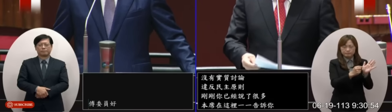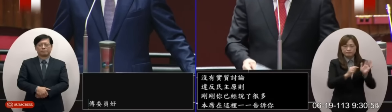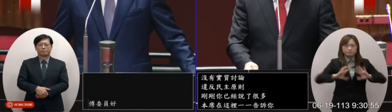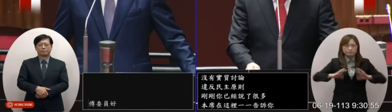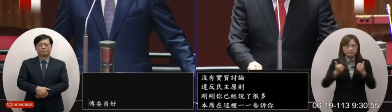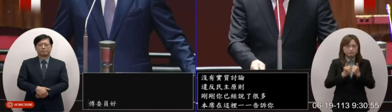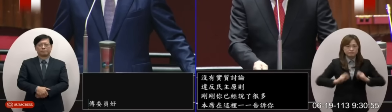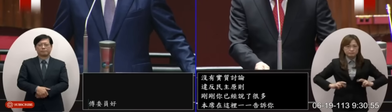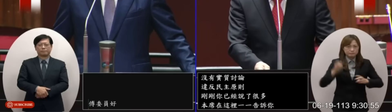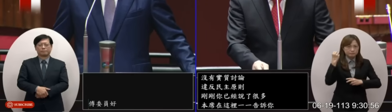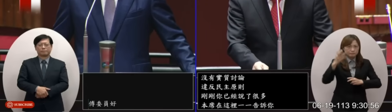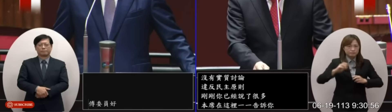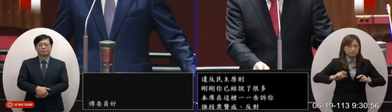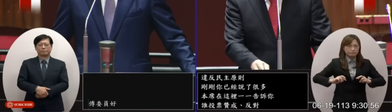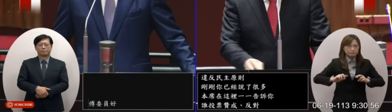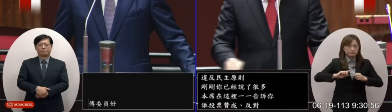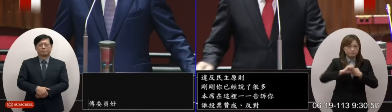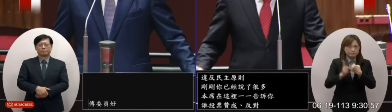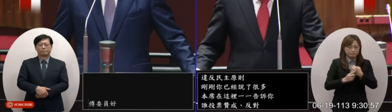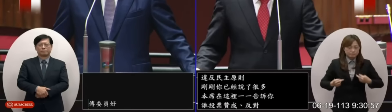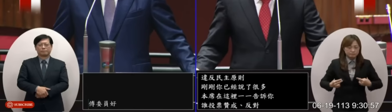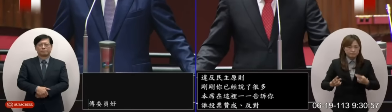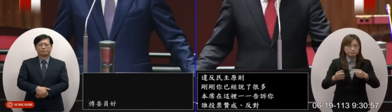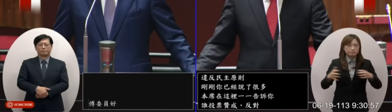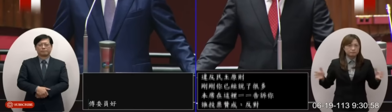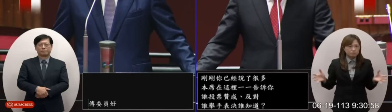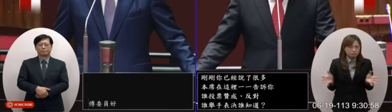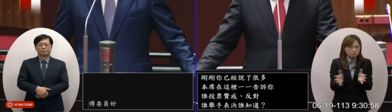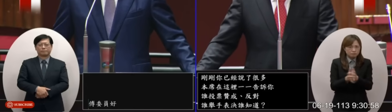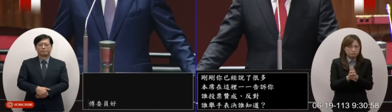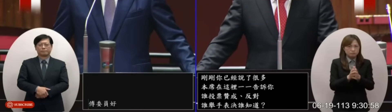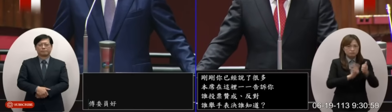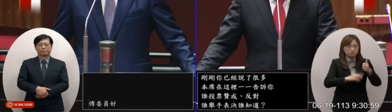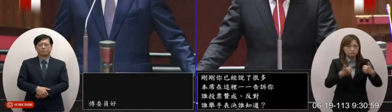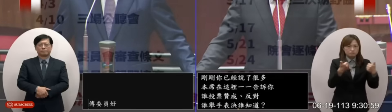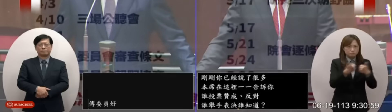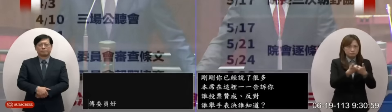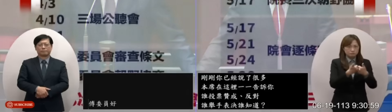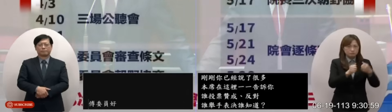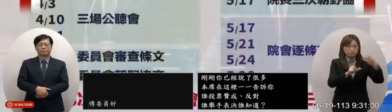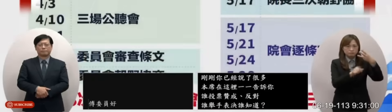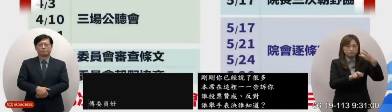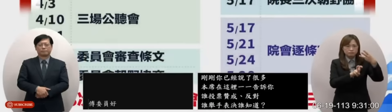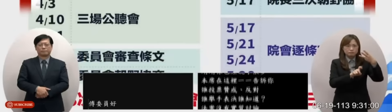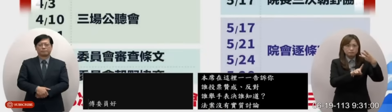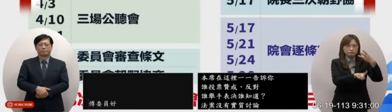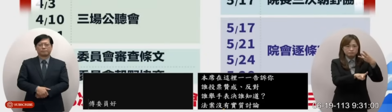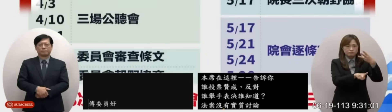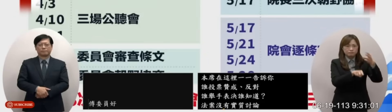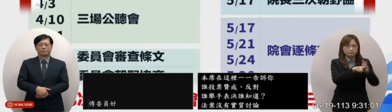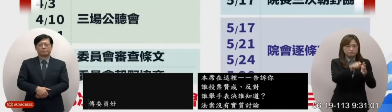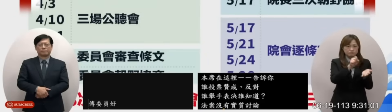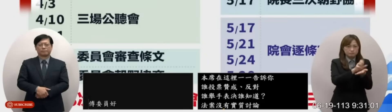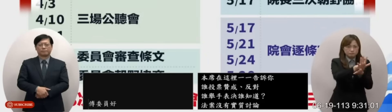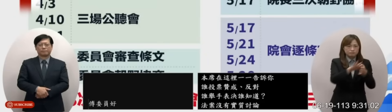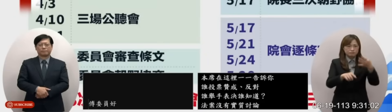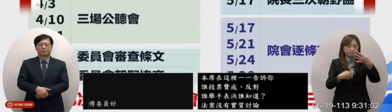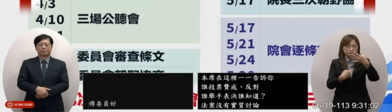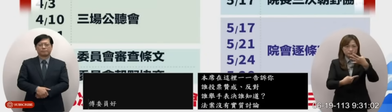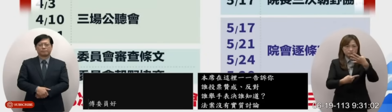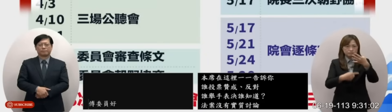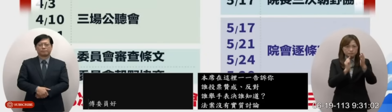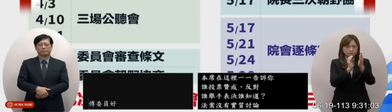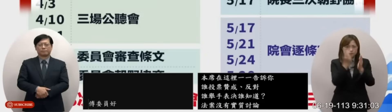法，总共在委员会3月21号委员会专报，4月1号委员会排